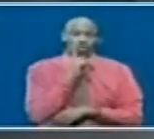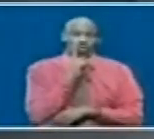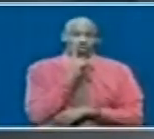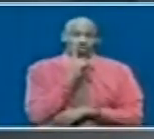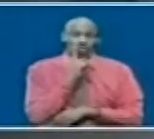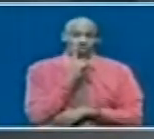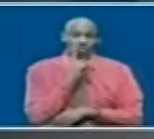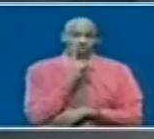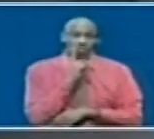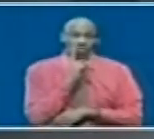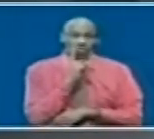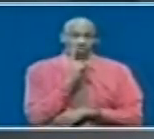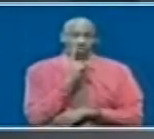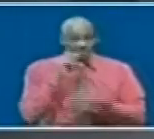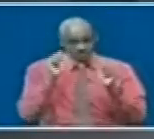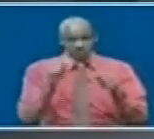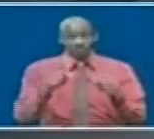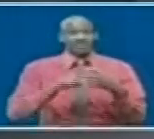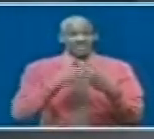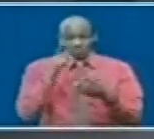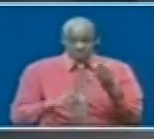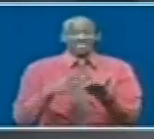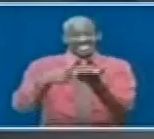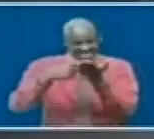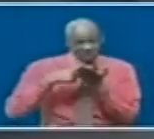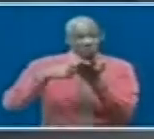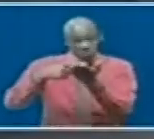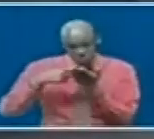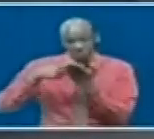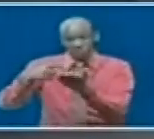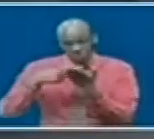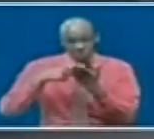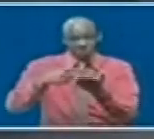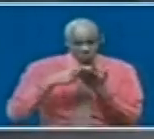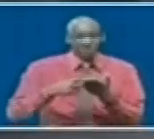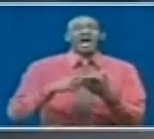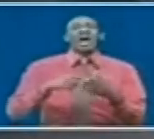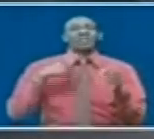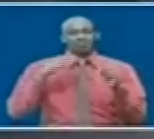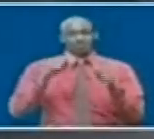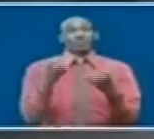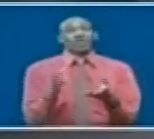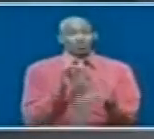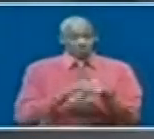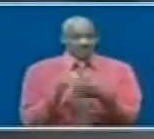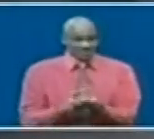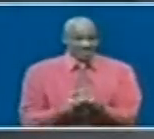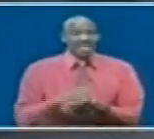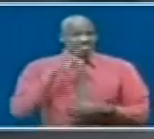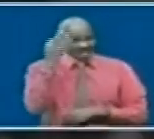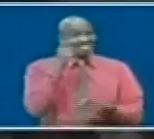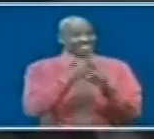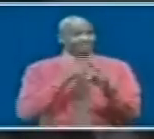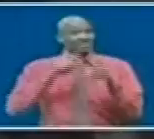go for negotiations and productive dialogue. Muhula wa tatu ukiwa